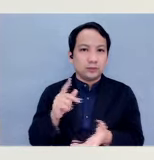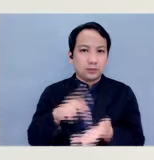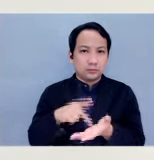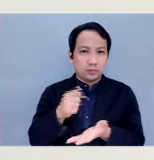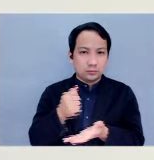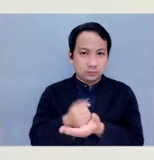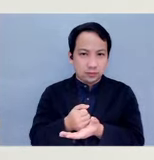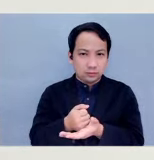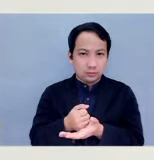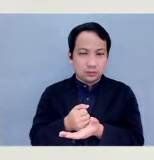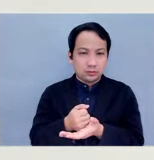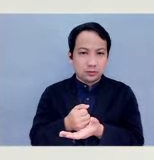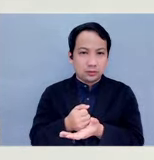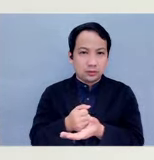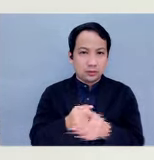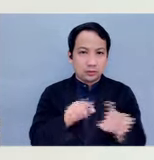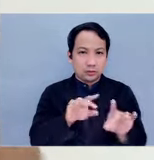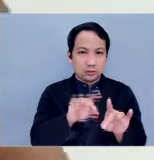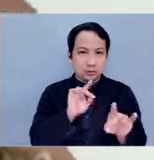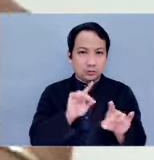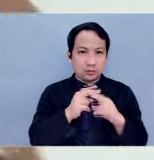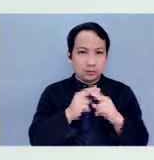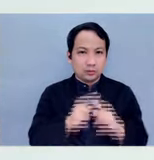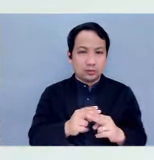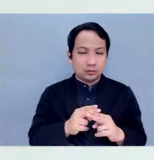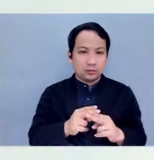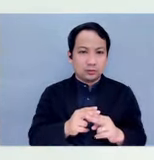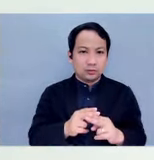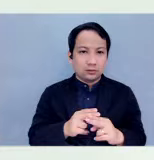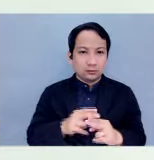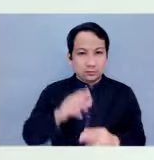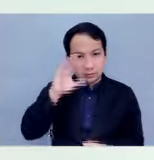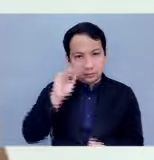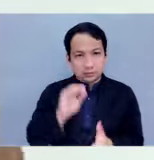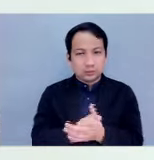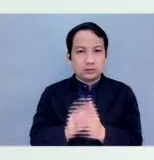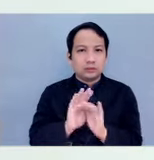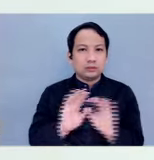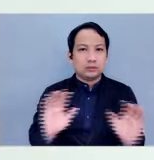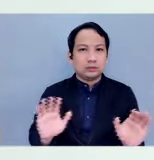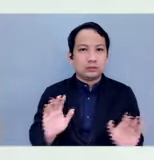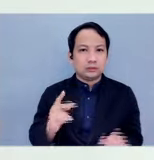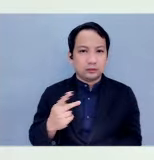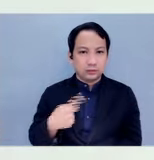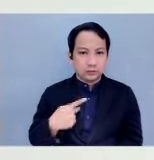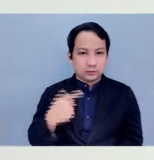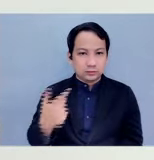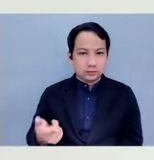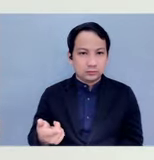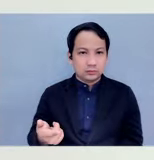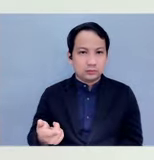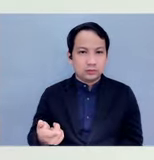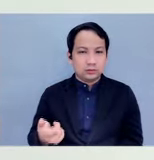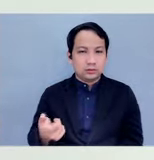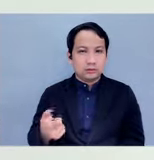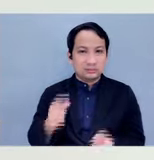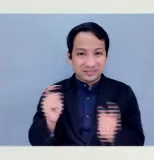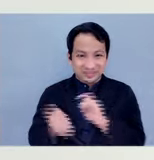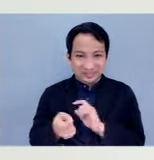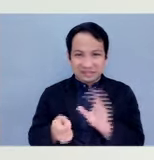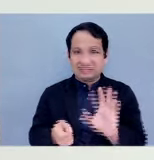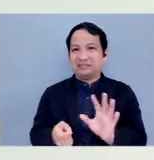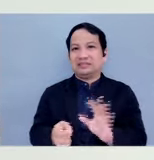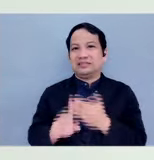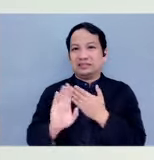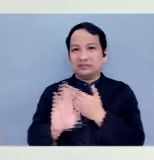una niyang pinili ay apelyido ng kanyang asawa, hindi niya ito maaaring basta palitan na lamang at ibalik ang